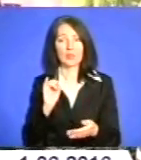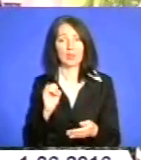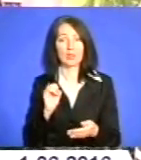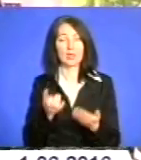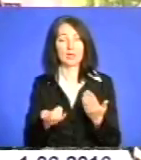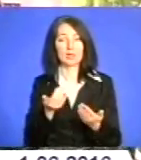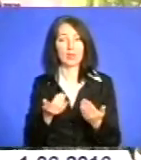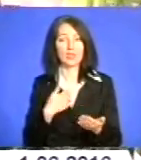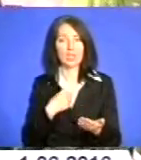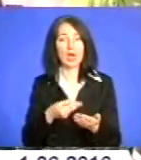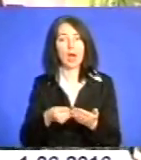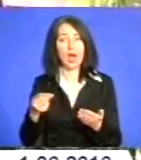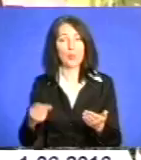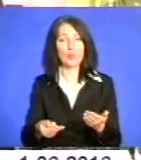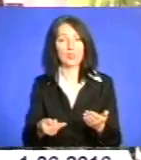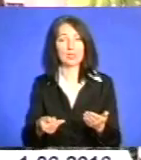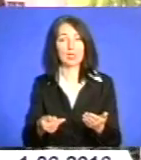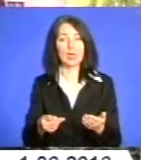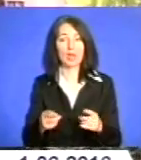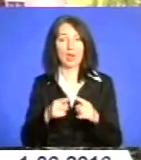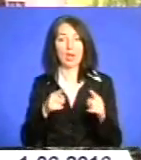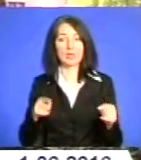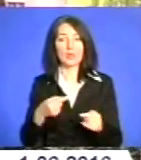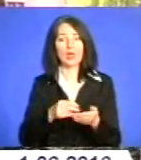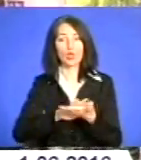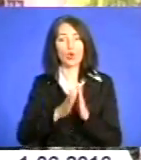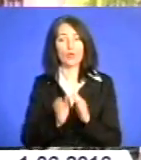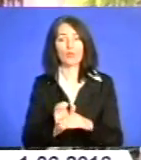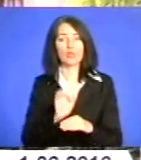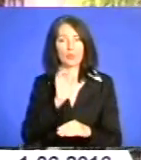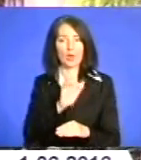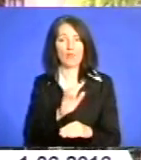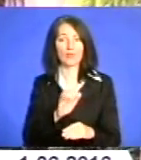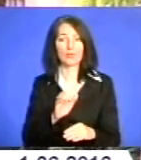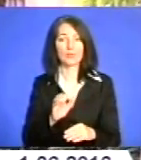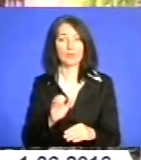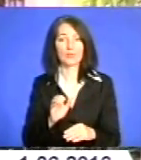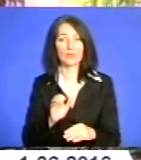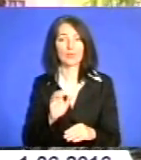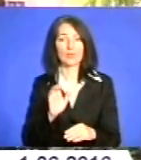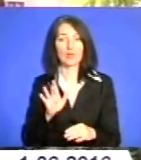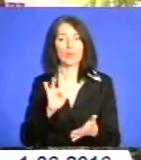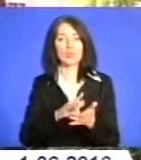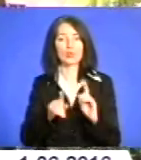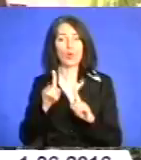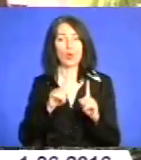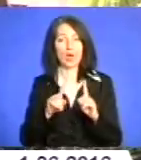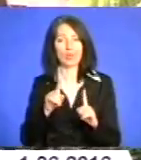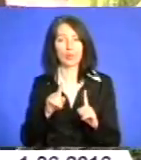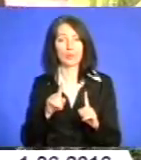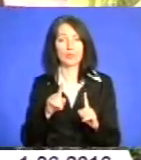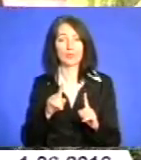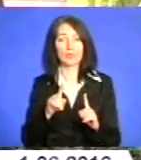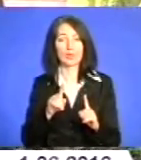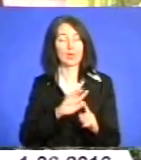І навіть я підписаний екземпляр договору відправив в міську раду,